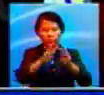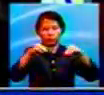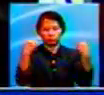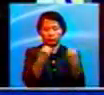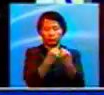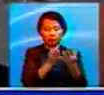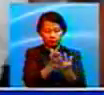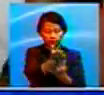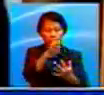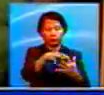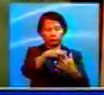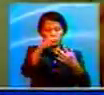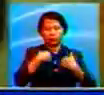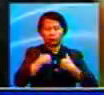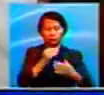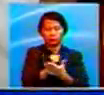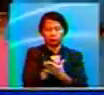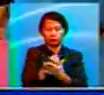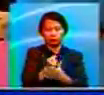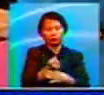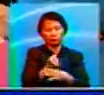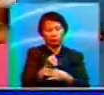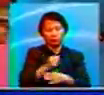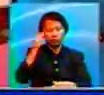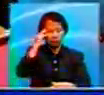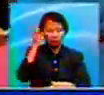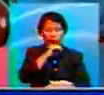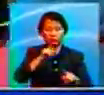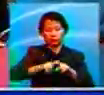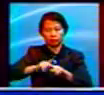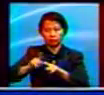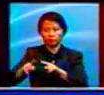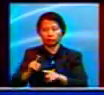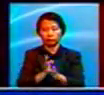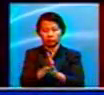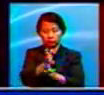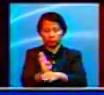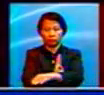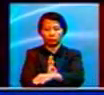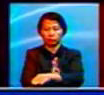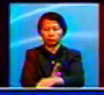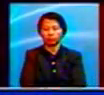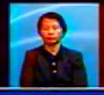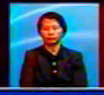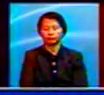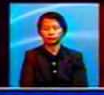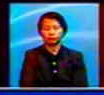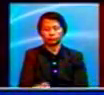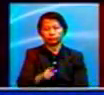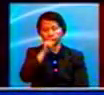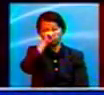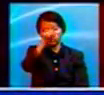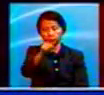masyarakat menerusi pemilikan saham Bumi Putra dan pelbagai sektor korporat. Ternyata,